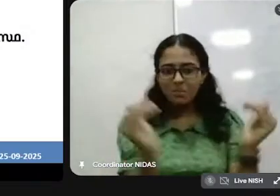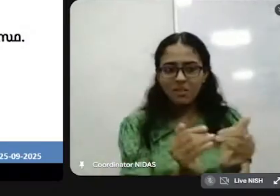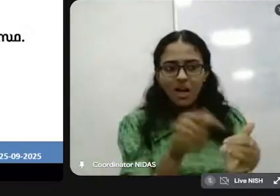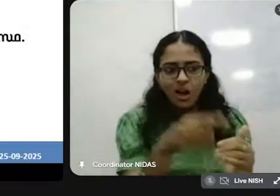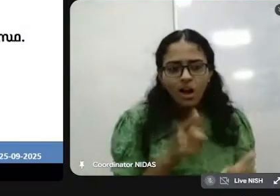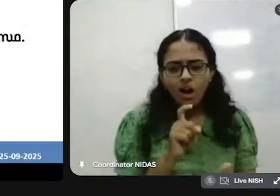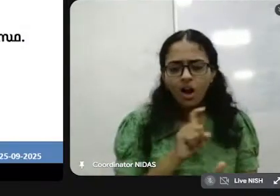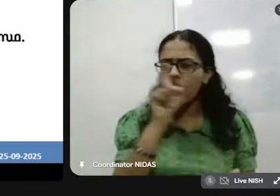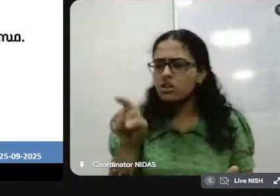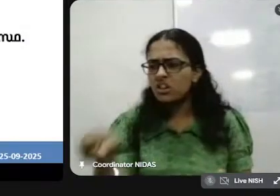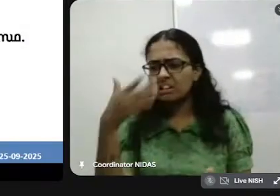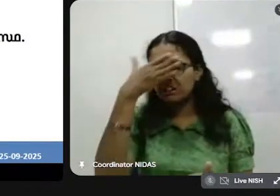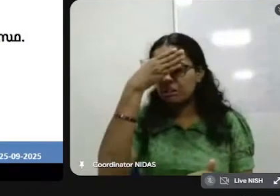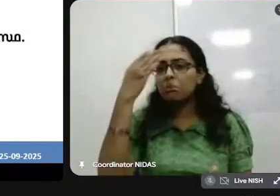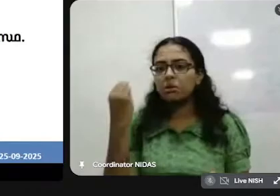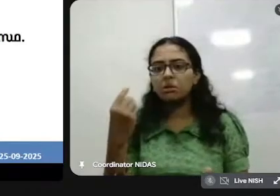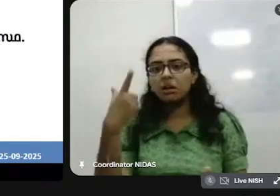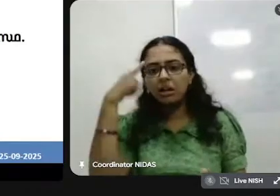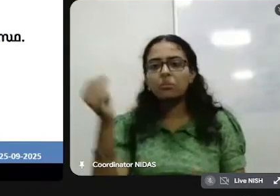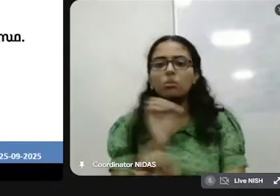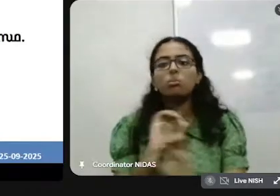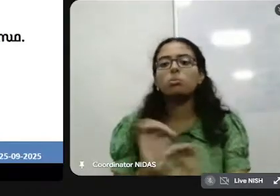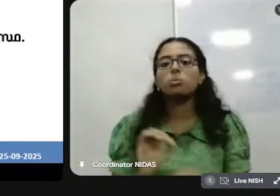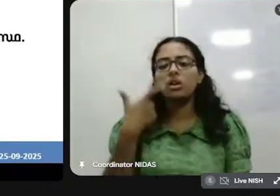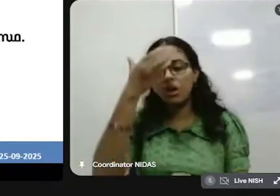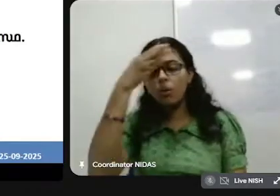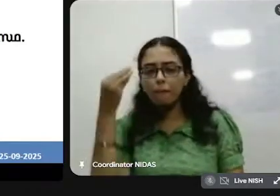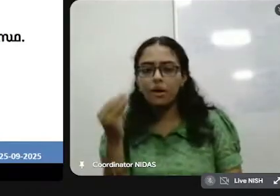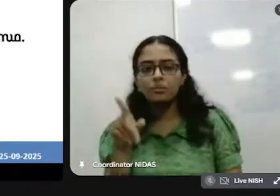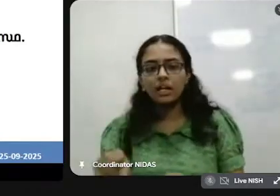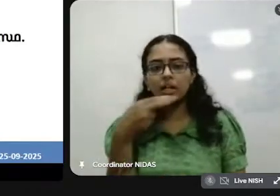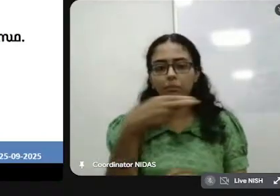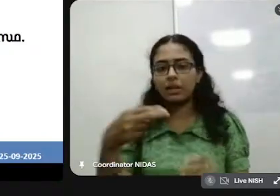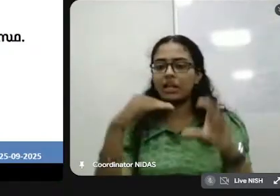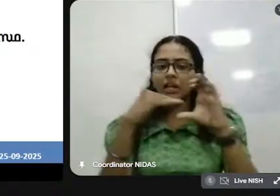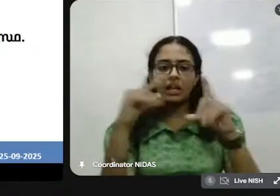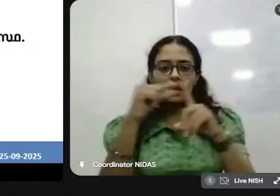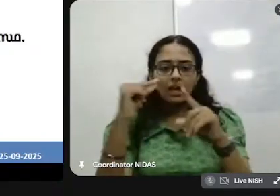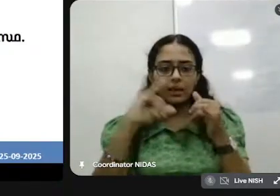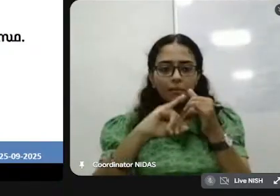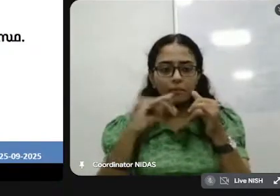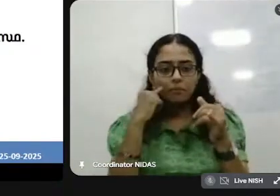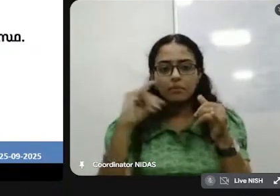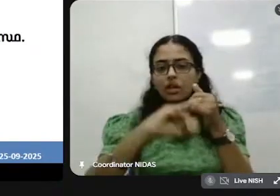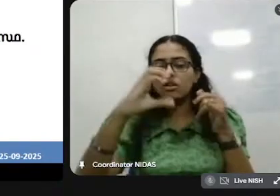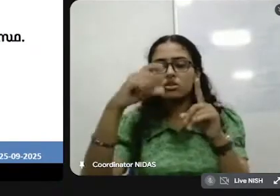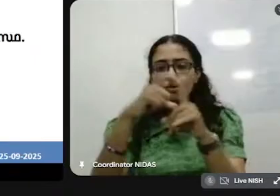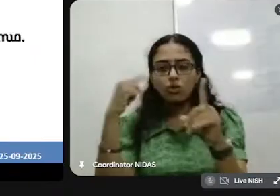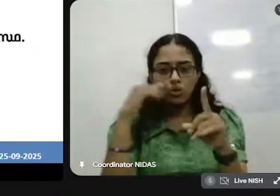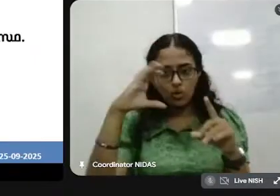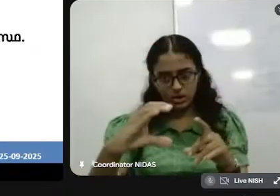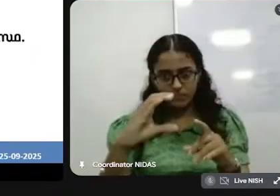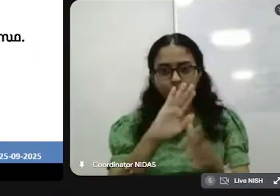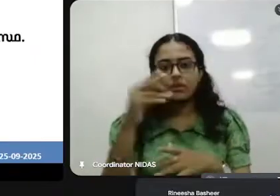അങ്ങനെയൊക്കെ ചോദിക്കുമ്പോൾ ഓർത്തെടുക്കാനുള്ള ബുദ്ധിമുട്ടാണ് എപ്പിസോഡിക് മെമ്മറി എന്ന് പറയുന്നത്. അതേപോലെ വർക്കിംഗ് മെമ്മറി, നമുക്ക് ഇപ്പം അടുത്ത